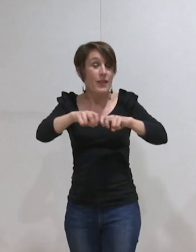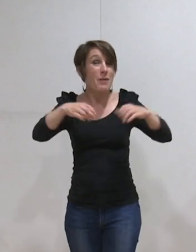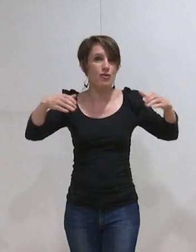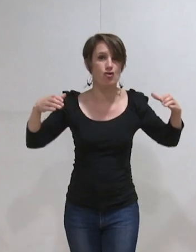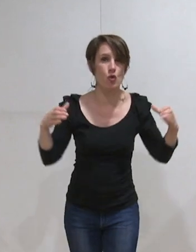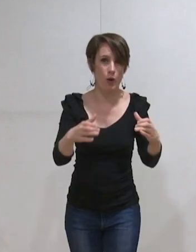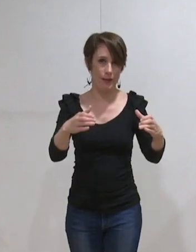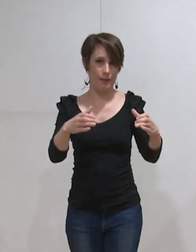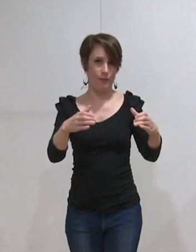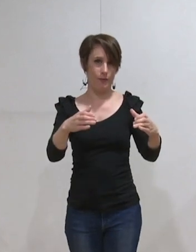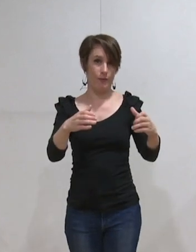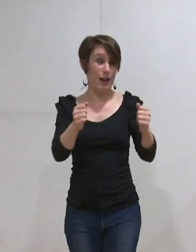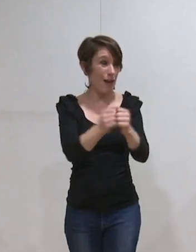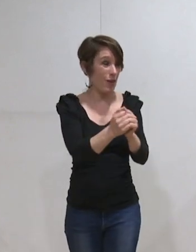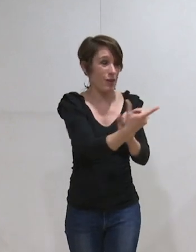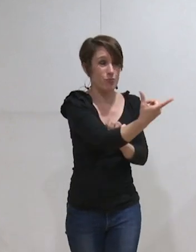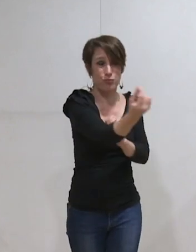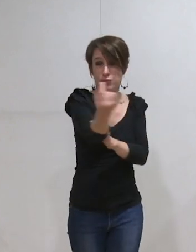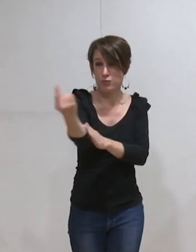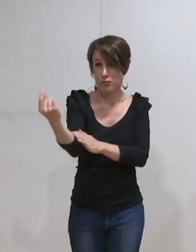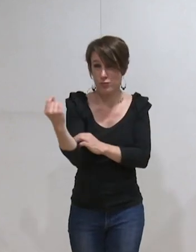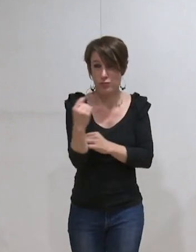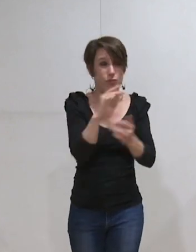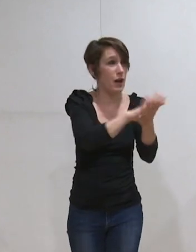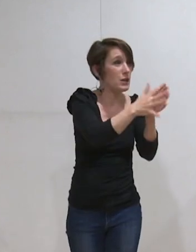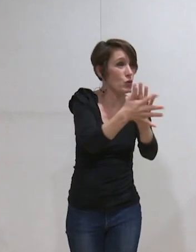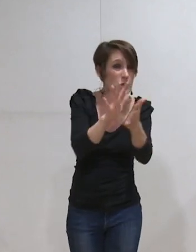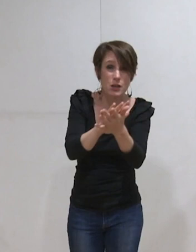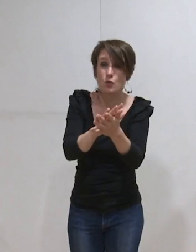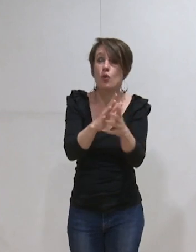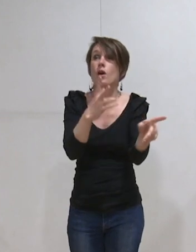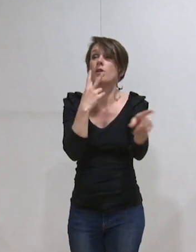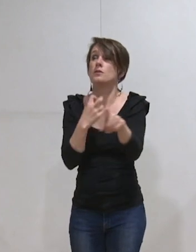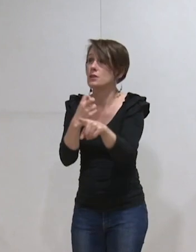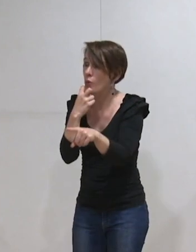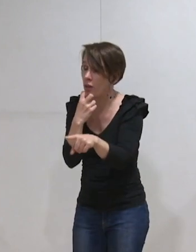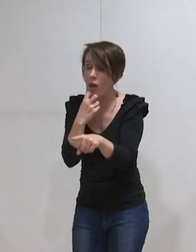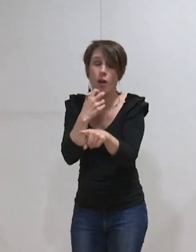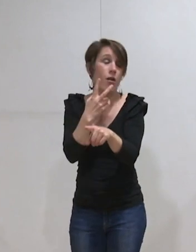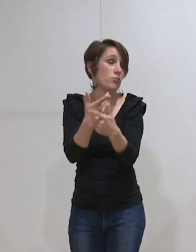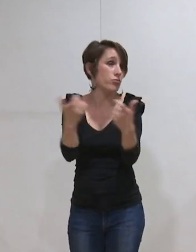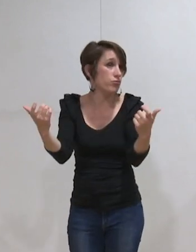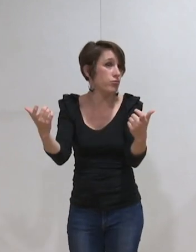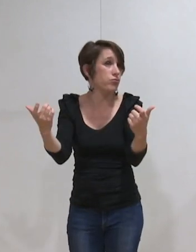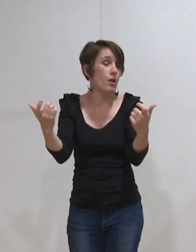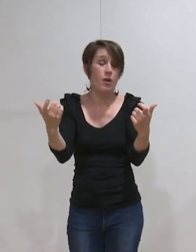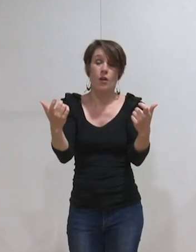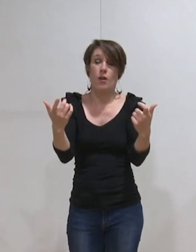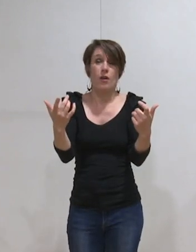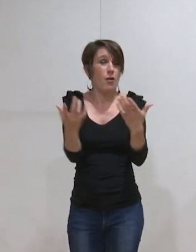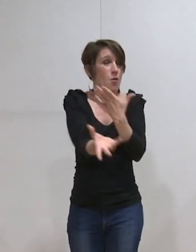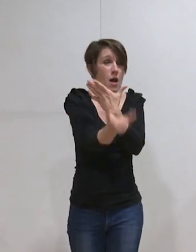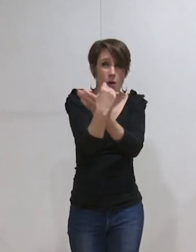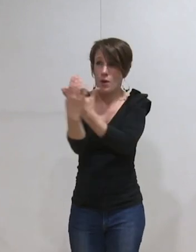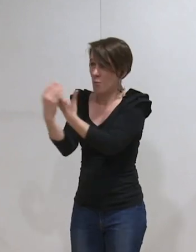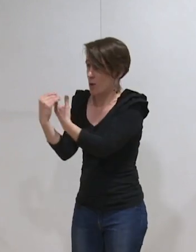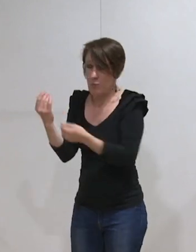l'ensemble des acteurs citoyens association dans le cas qui nous occupe ce soir des différents thématiques de